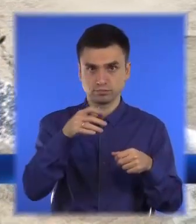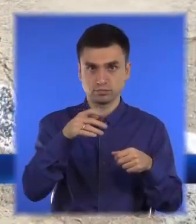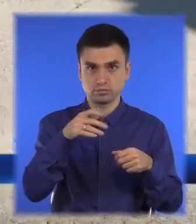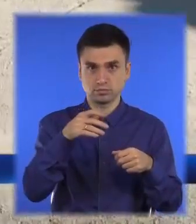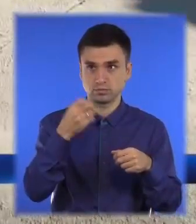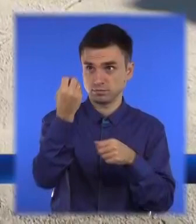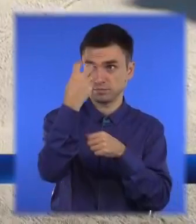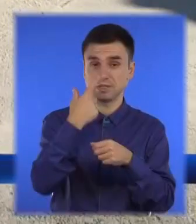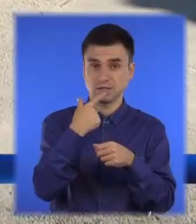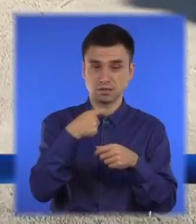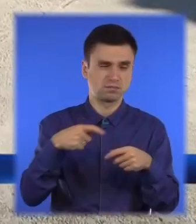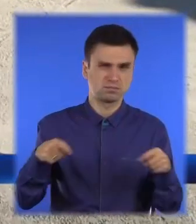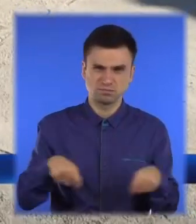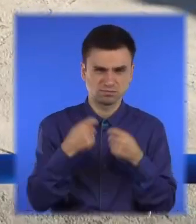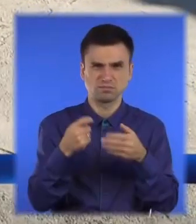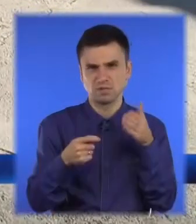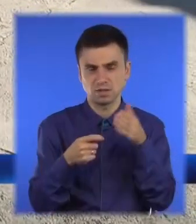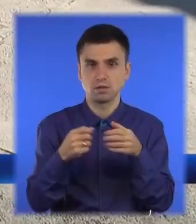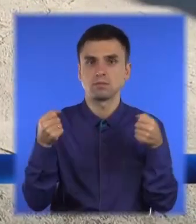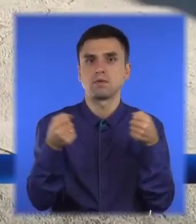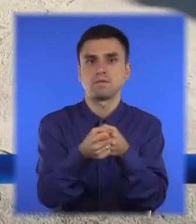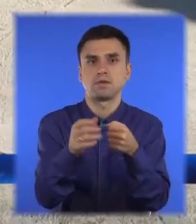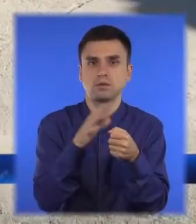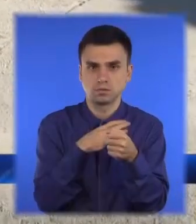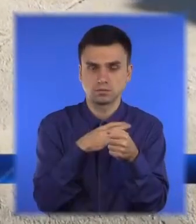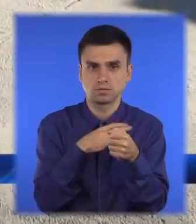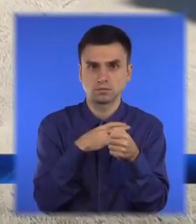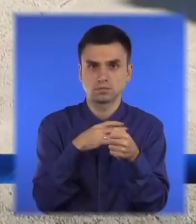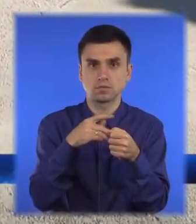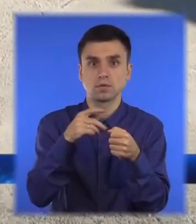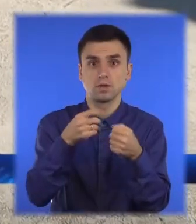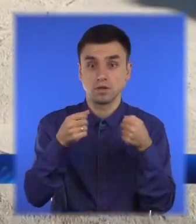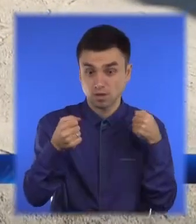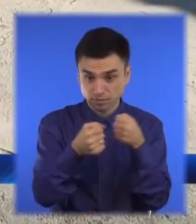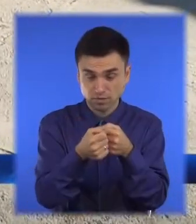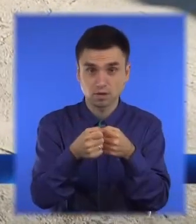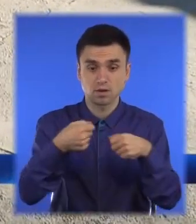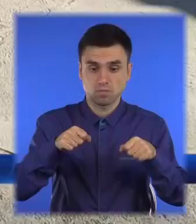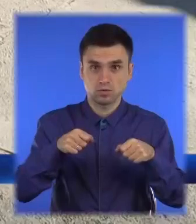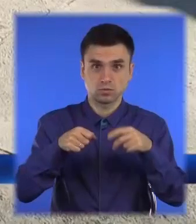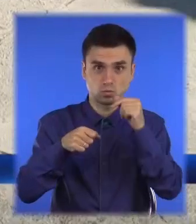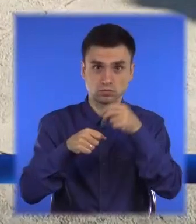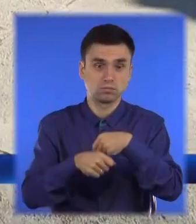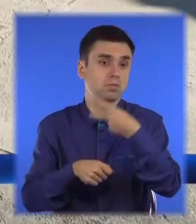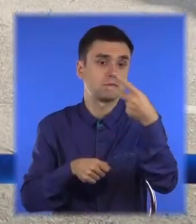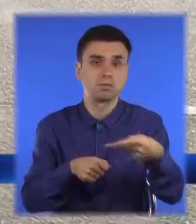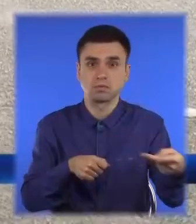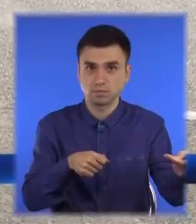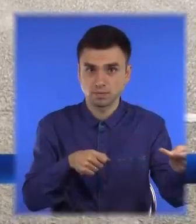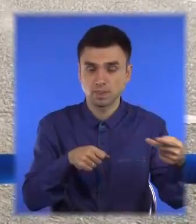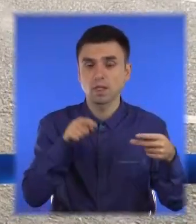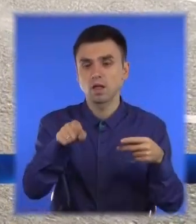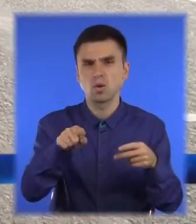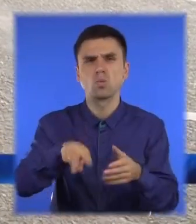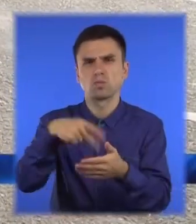світлофора. Після зіткнення водій втратив керування і вилетів на зупинку. Працівники швидкої діагностували у